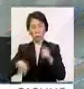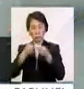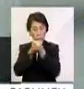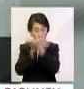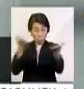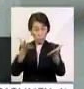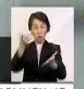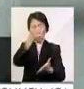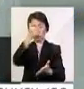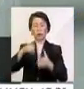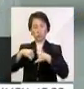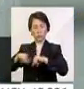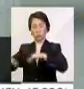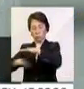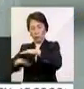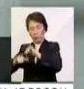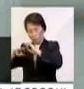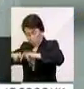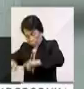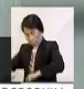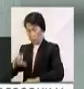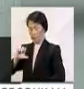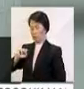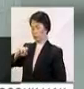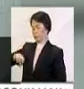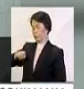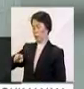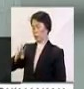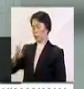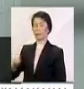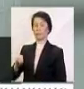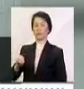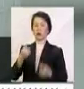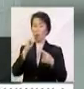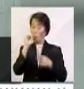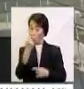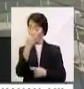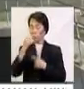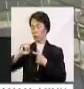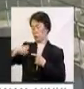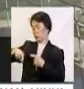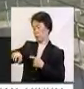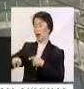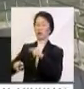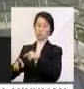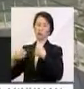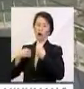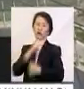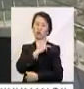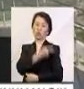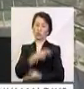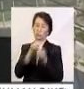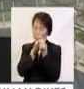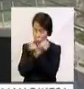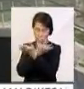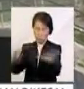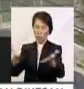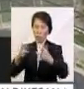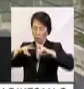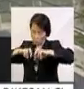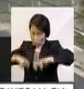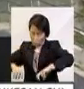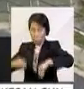didedahkan kerana masih di bawah siasatan pihak SPRM. Hanya pihak SPRM sahaja berkuasa untuk mengumumkan keputusan